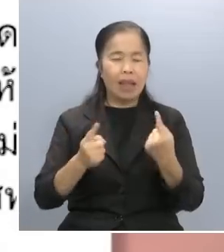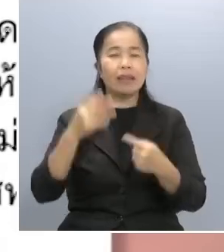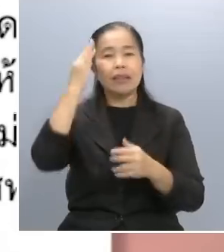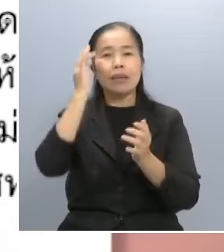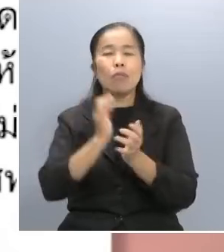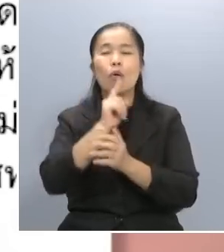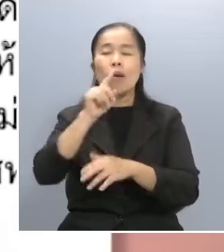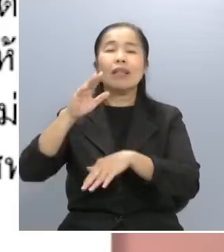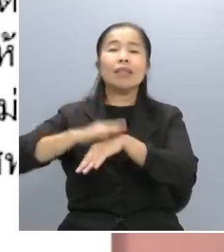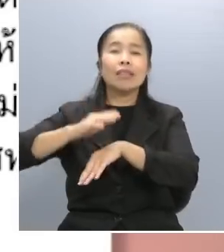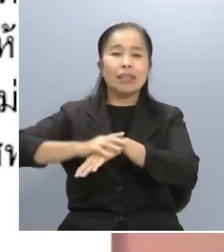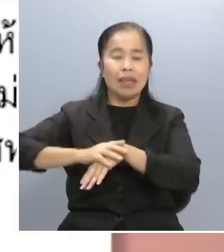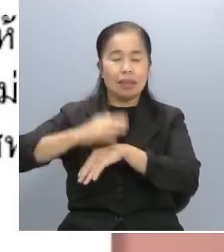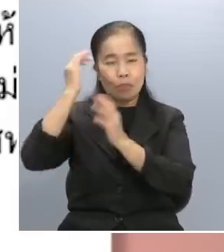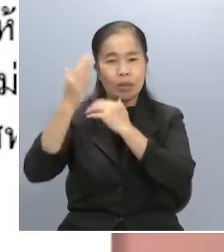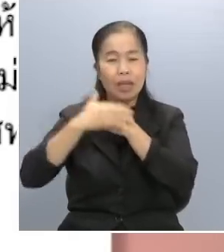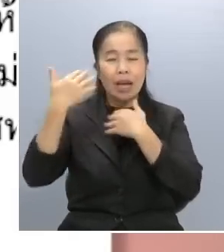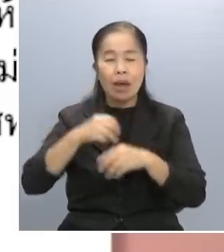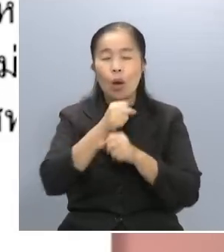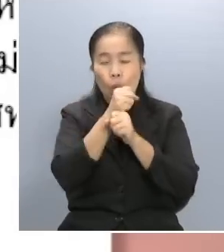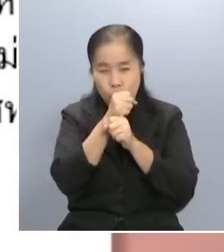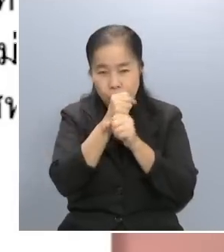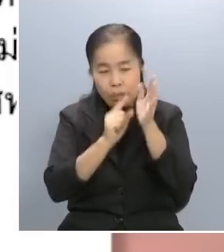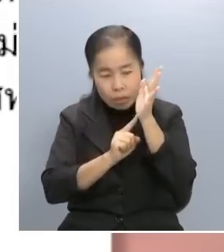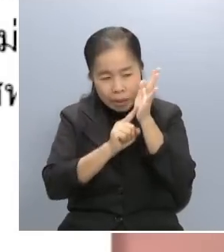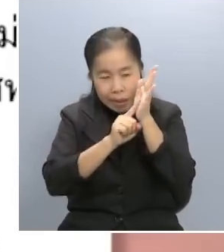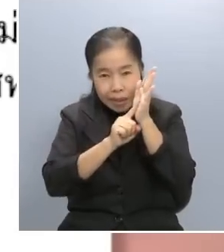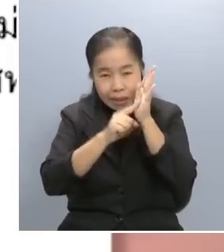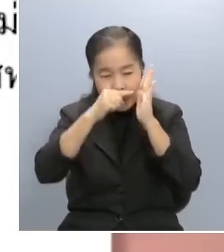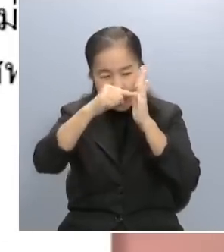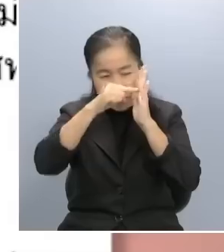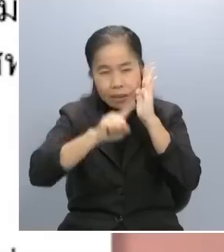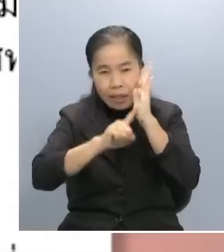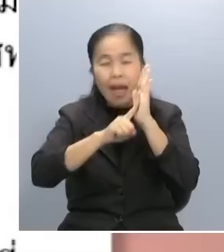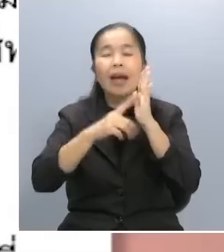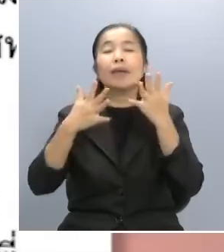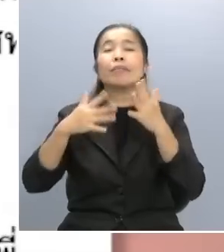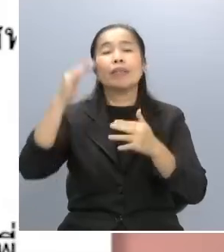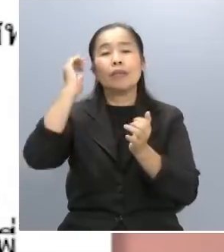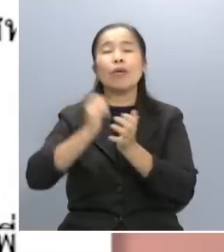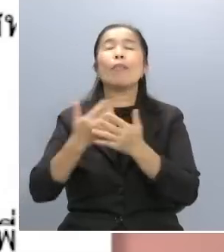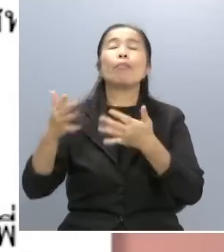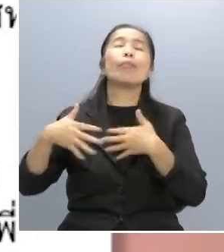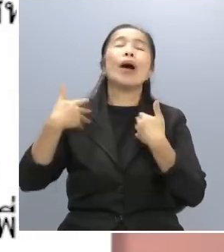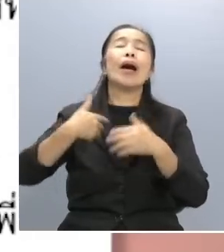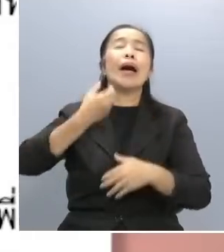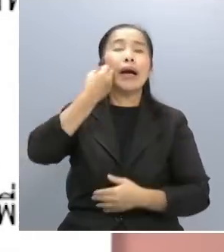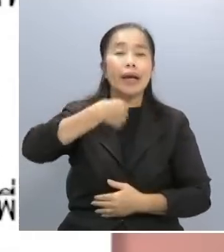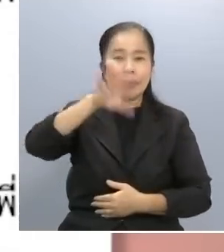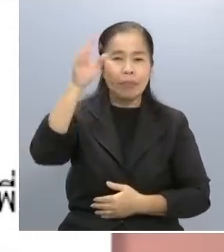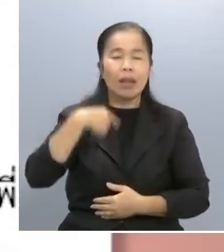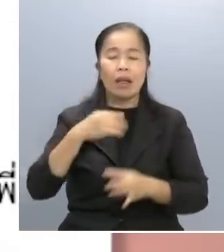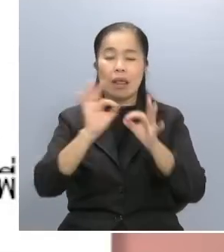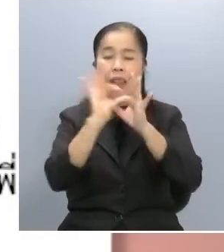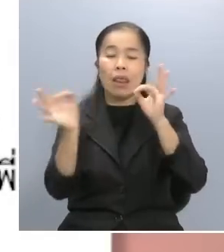กล่าวตักเตือนแต่พอเป่าเราไม่ขึ้นคุณตำรวจก็เลยปล่อยผ่านไปเธอก็บอกว่าด้วยการเรียบเรียงของ